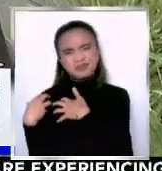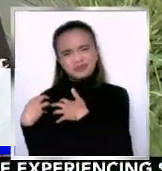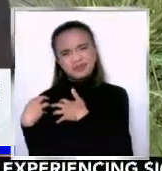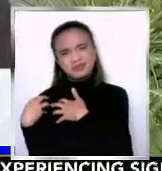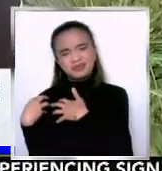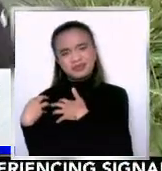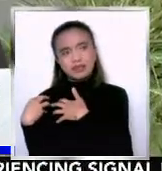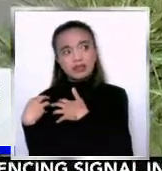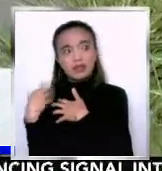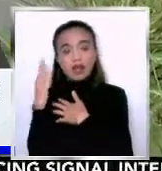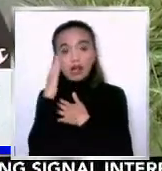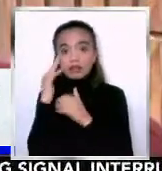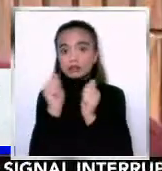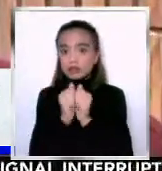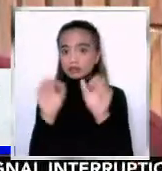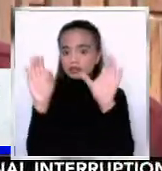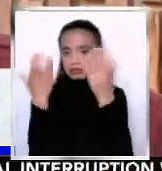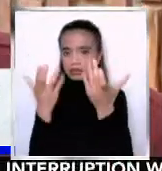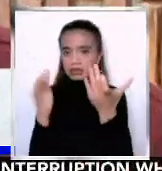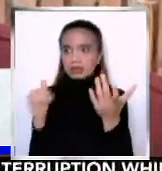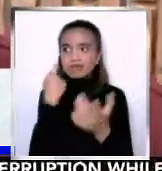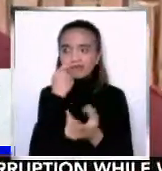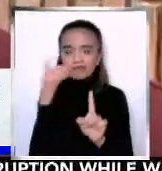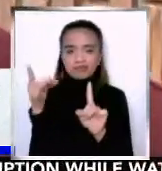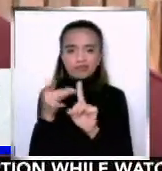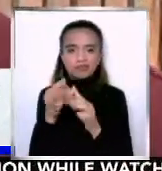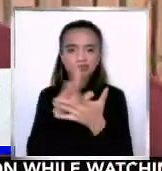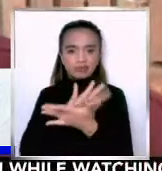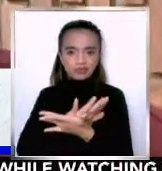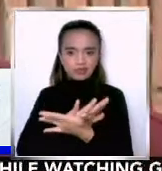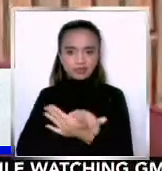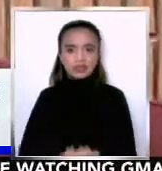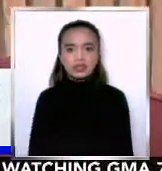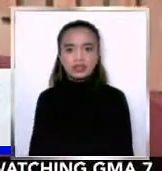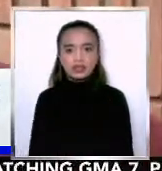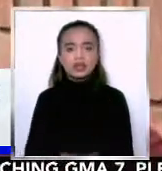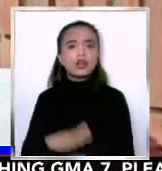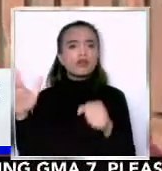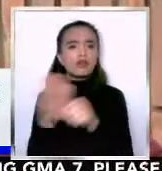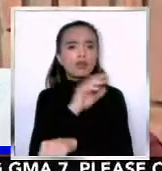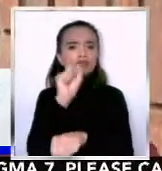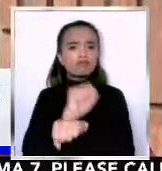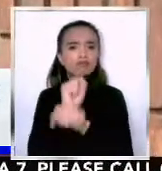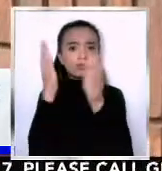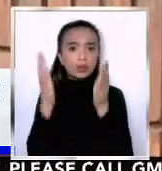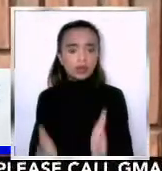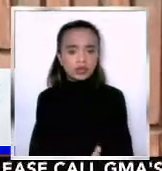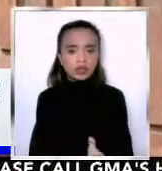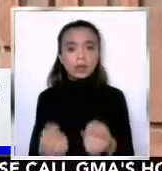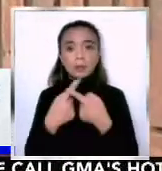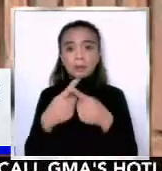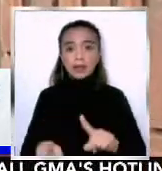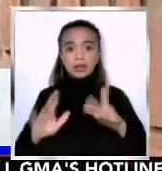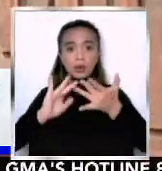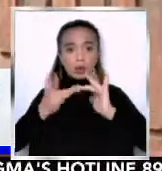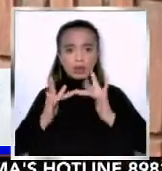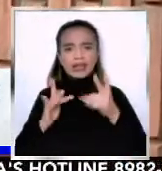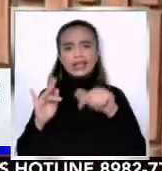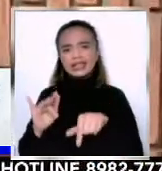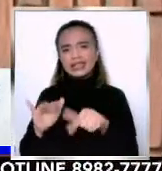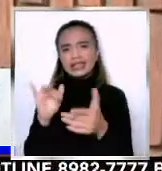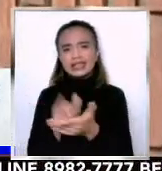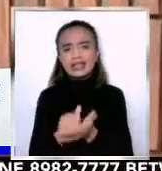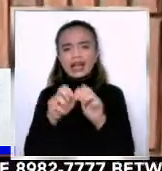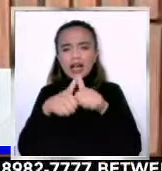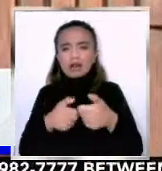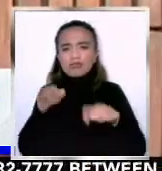classmates tested positive recently. School employee naman si Jordan. Para sa kanya, ang online na ang pinakamainam na balanse sa pagitan